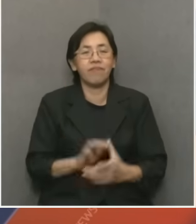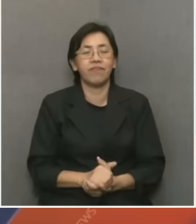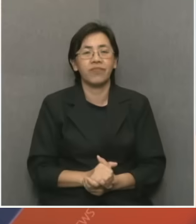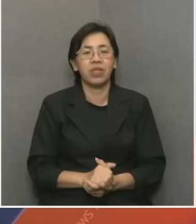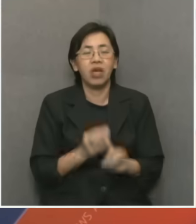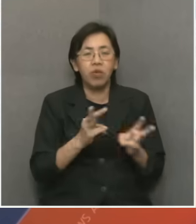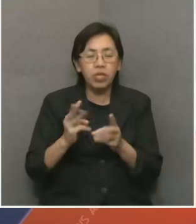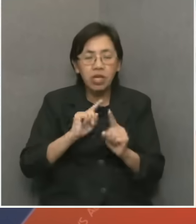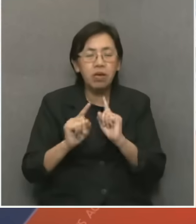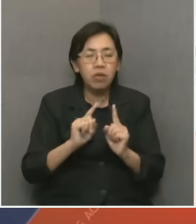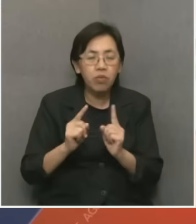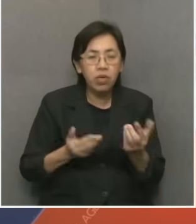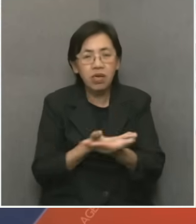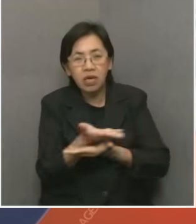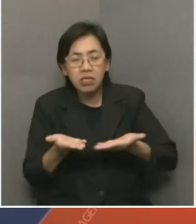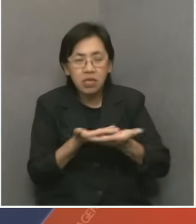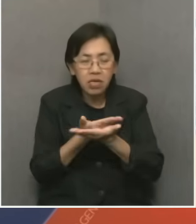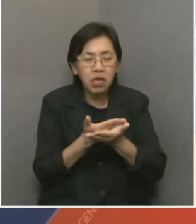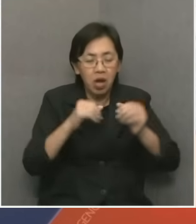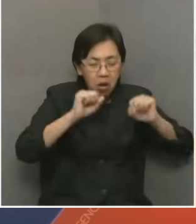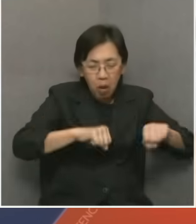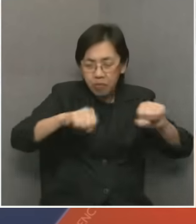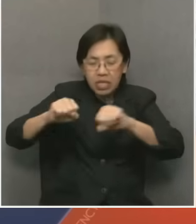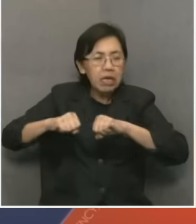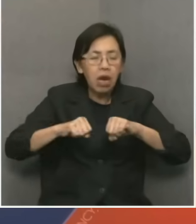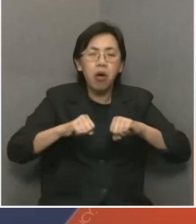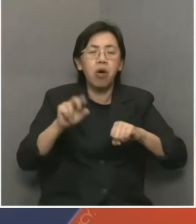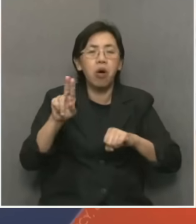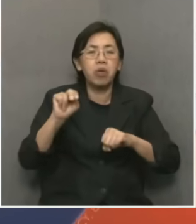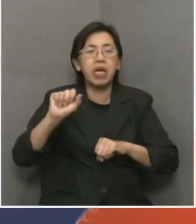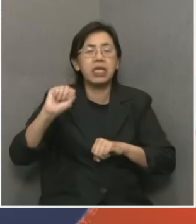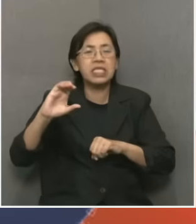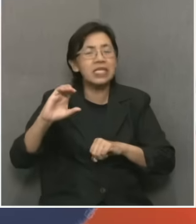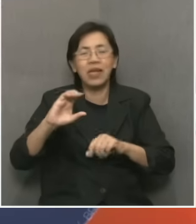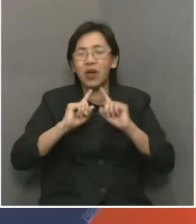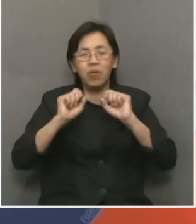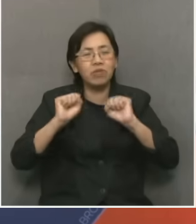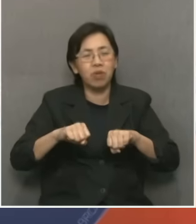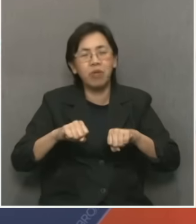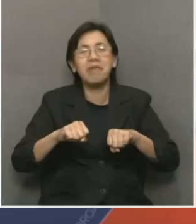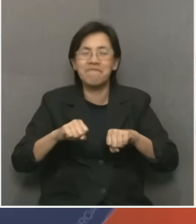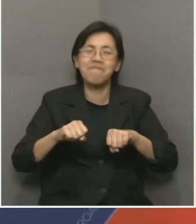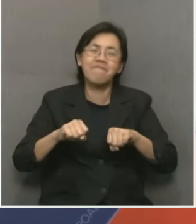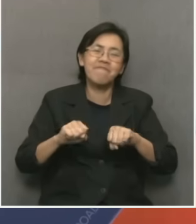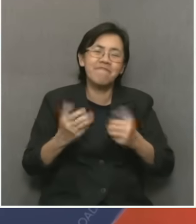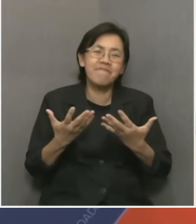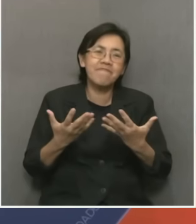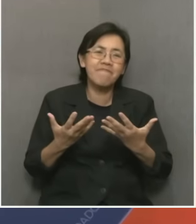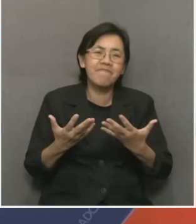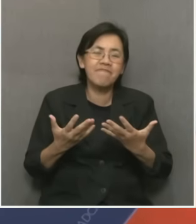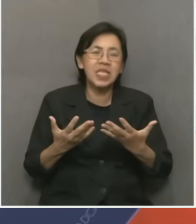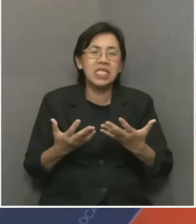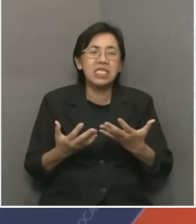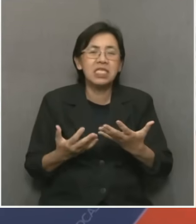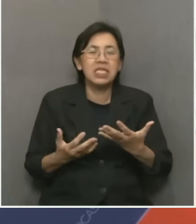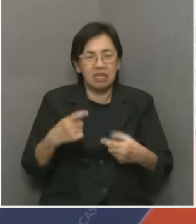การพูดคุยการหาข้อมติร่วมกันใน UNSC เนี่ยนะคณะมนตรีความมั่นคงสหประชาชาติเนี่ยนะฮะเ